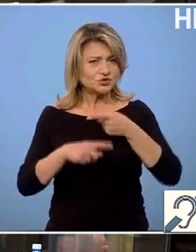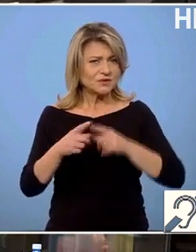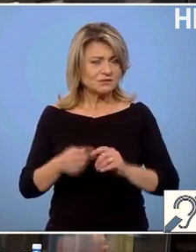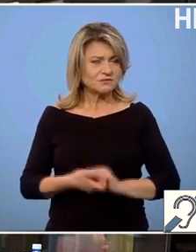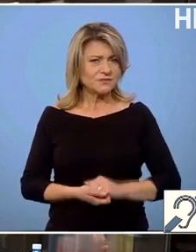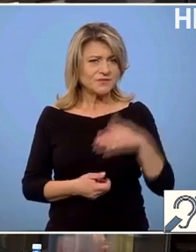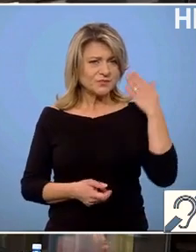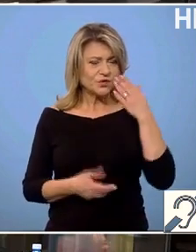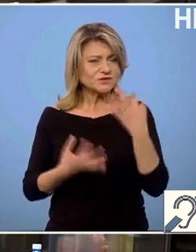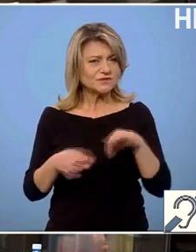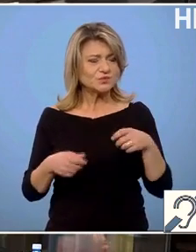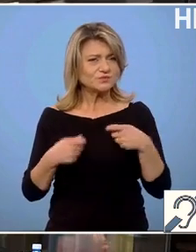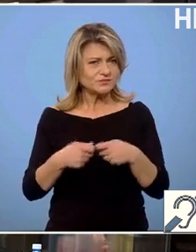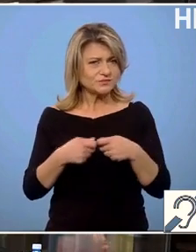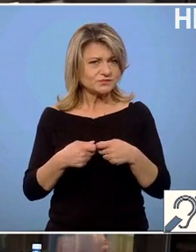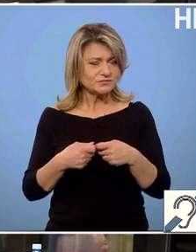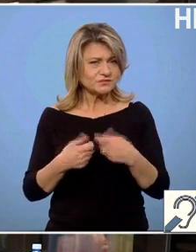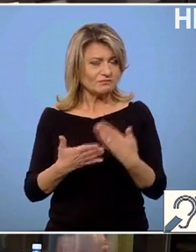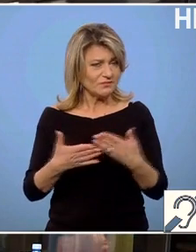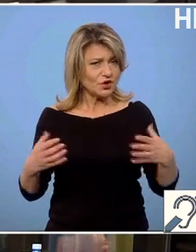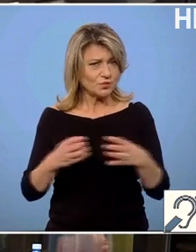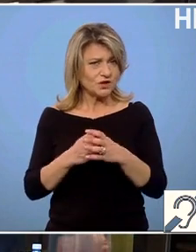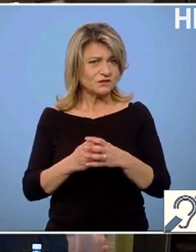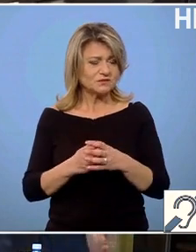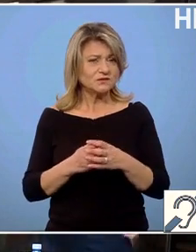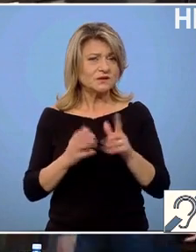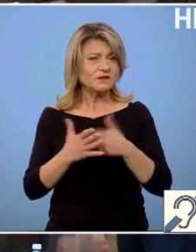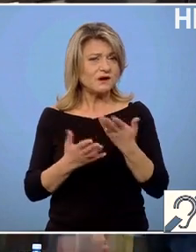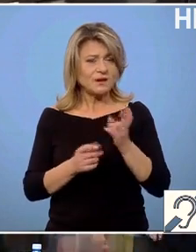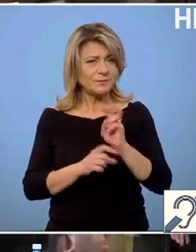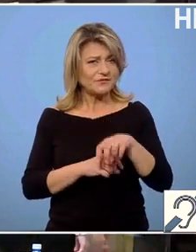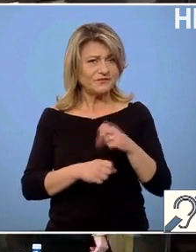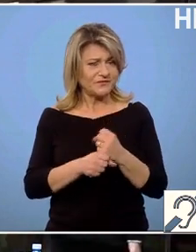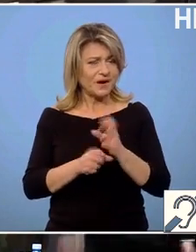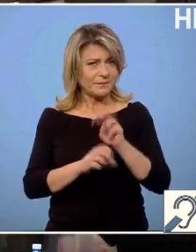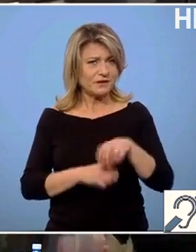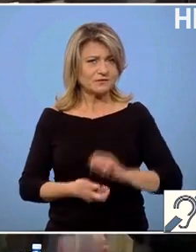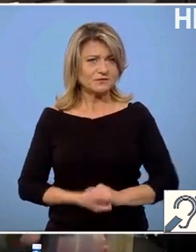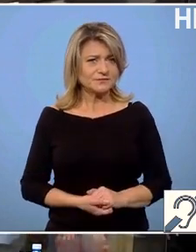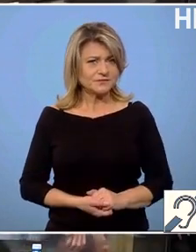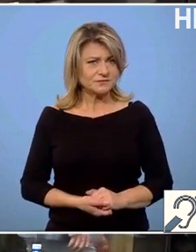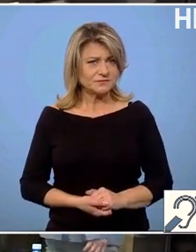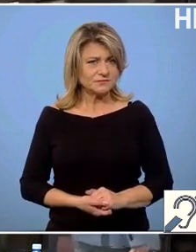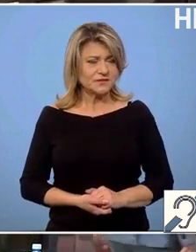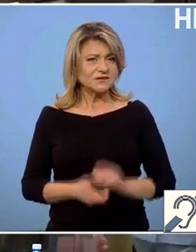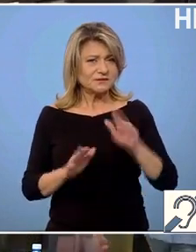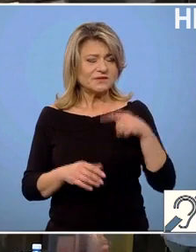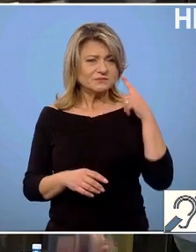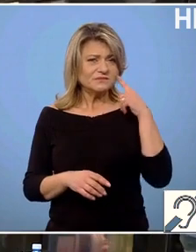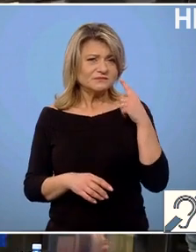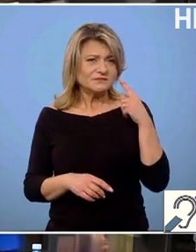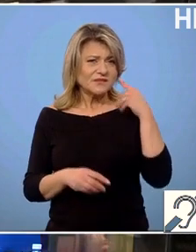îmi doresc să fiu un membru implicat al comunității din care fac parte. E frumos să dăruiești și să vezi zâmbete pe